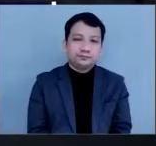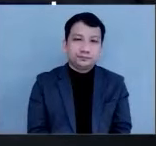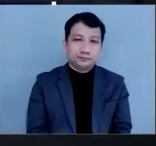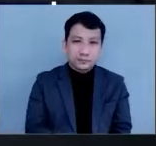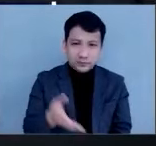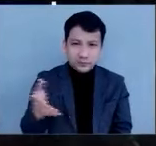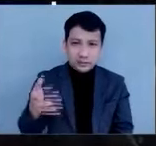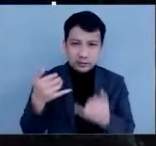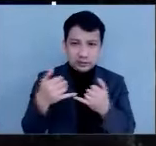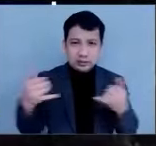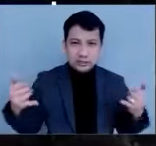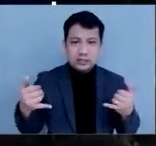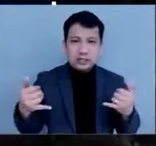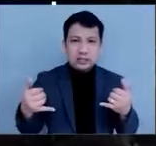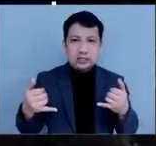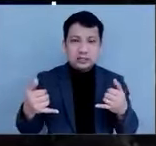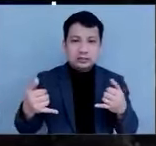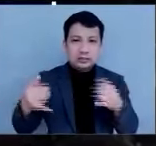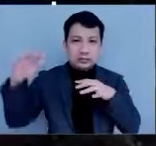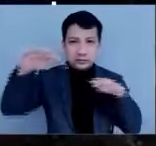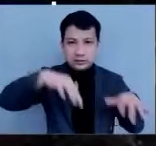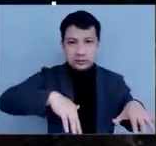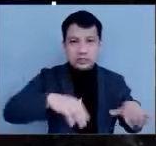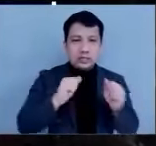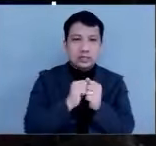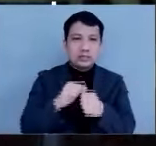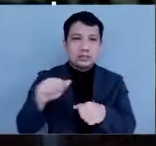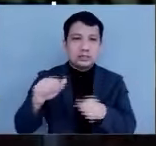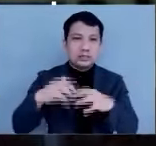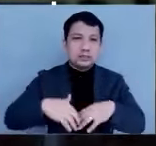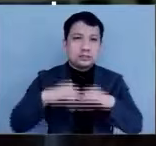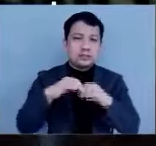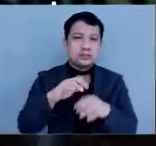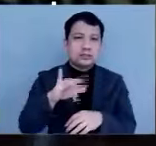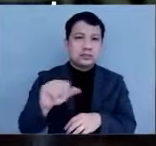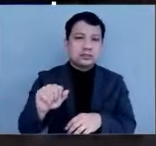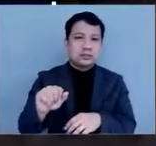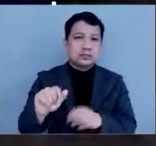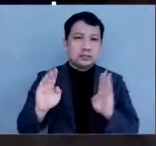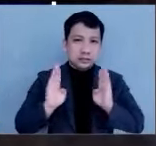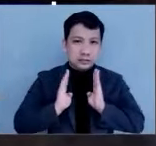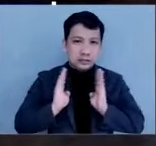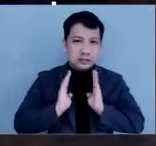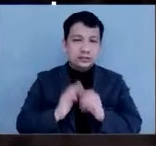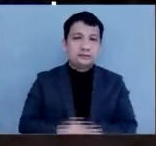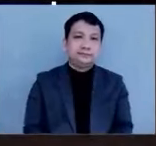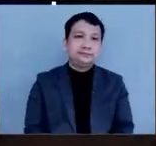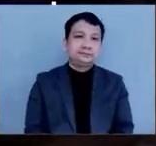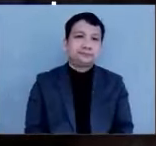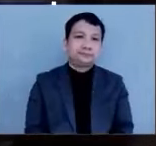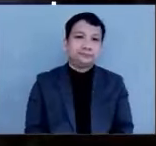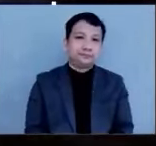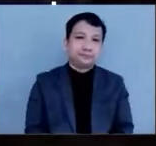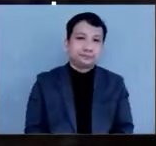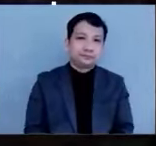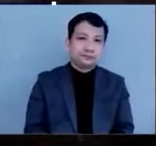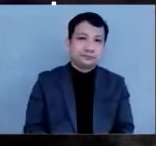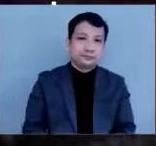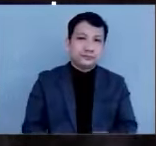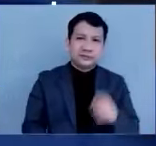Kinordunan na at nilagyan ng tarapal ang landslide sa construction site sa Celestial Village sa Baguio. Pati ang backhoe natabunan ng